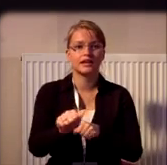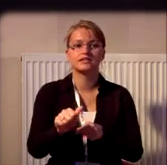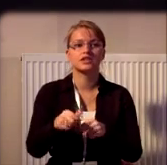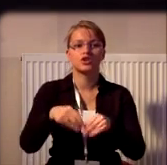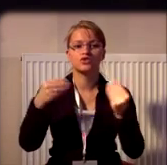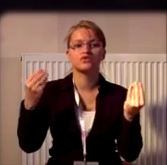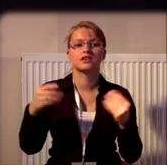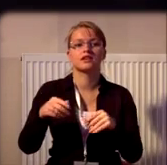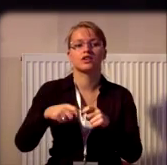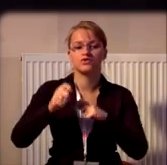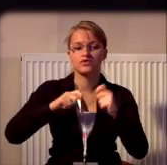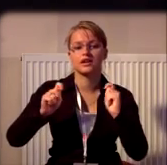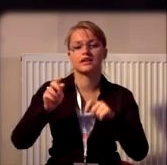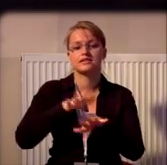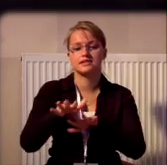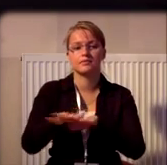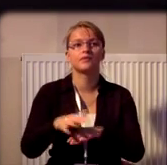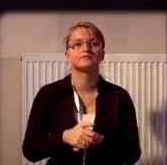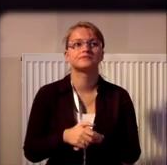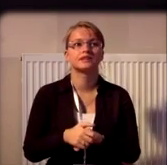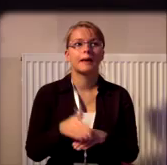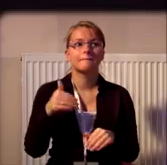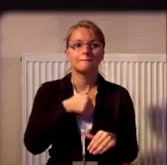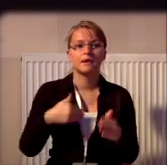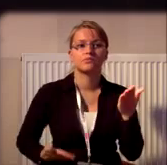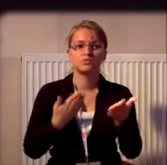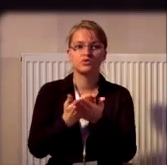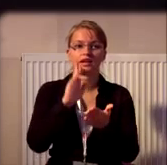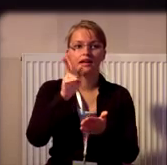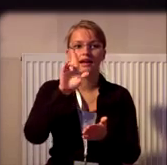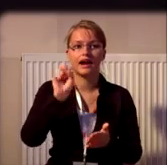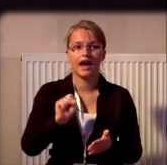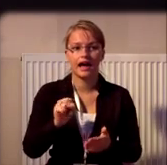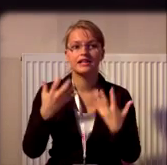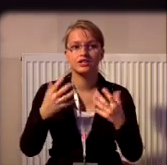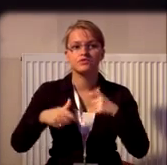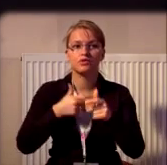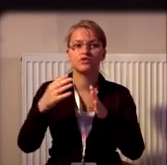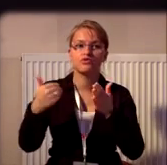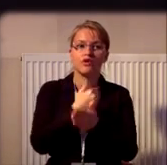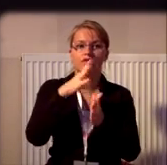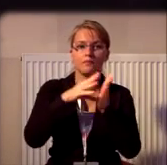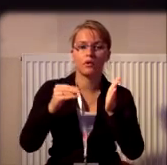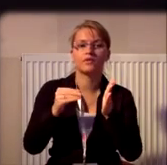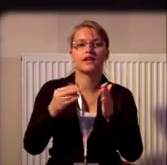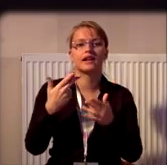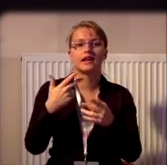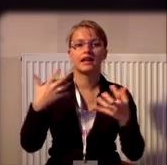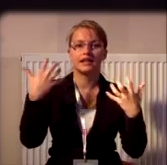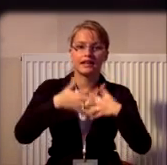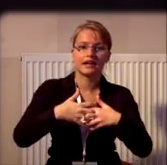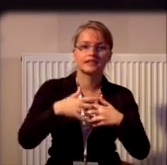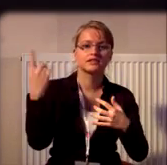My, proponując innowacje KRA, chcieliśmy stworzyć nowy model integracji uczniów słyszących i niesłyszących